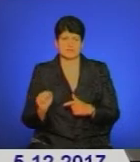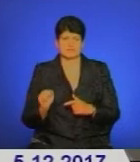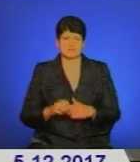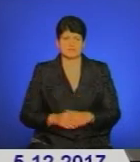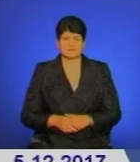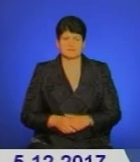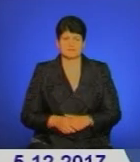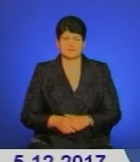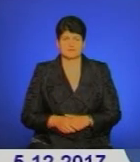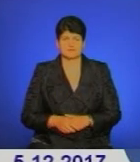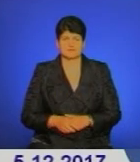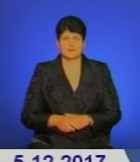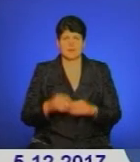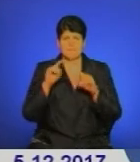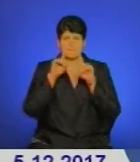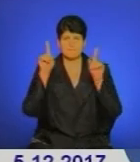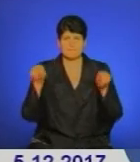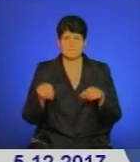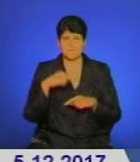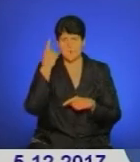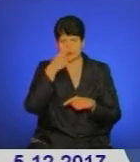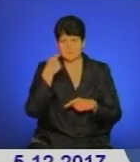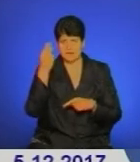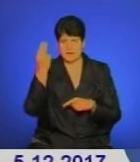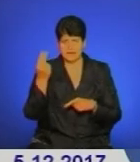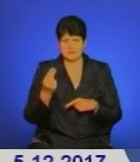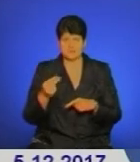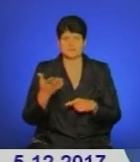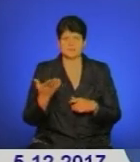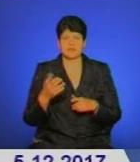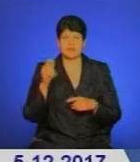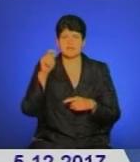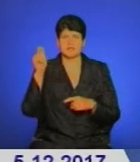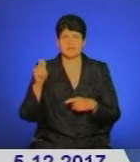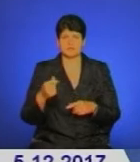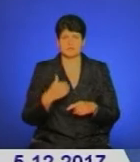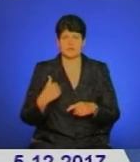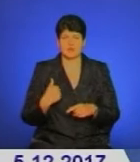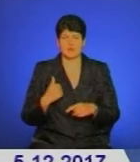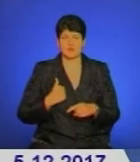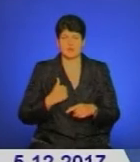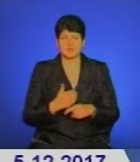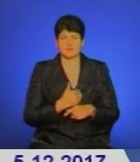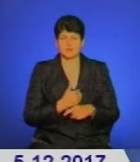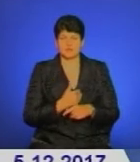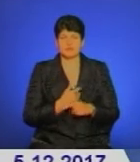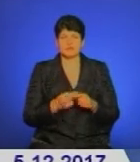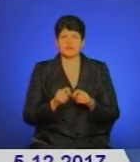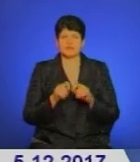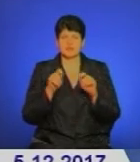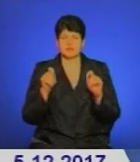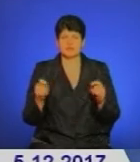Вісті ТТБ. Портрети добровольців на війні. Виставку живопису і графіки харківського художника Сергія Пущенка відкрили у